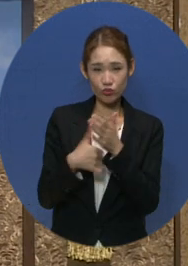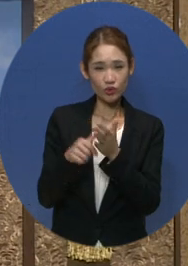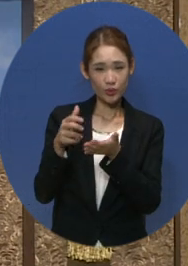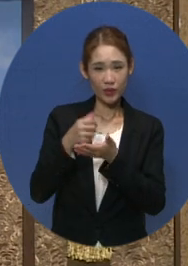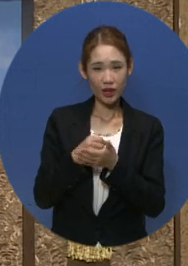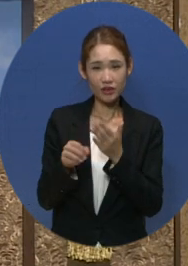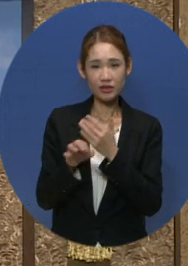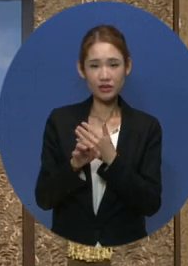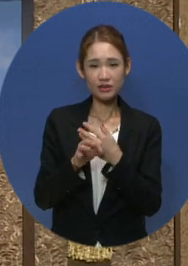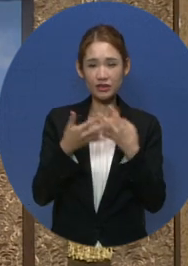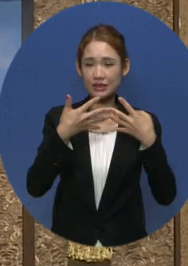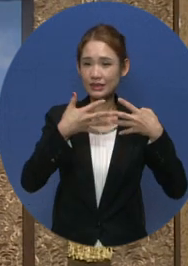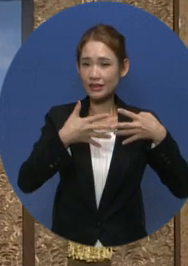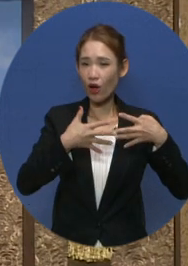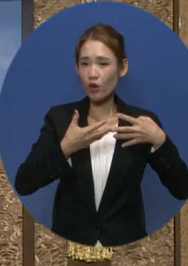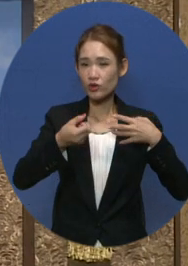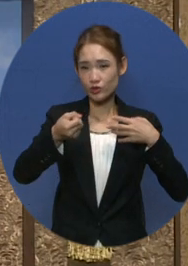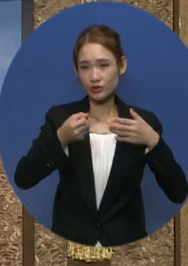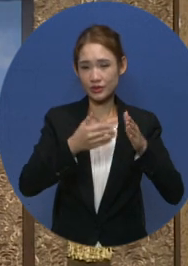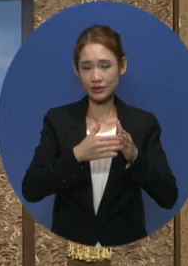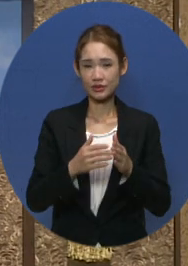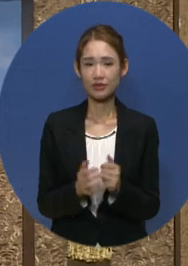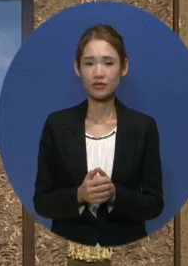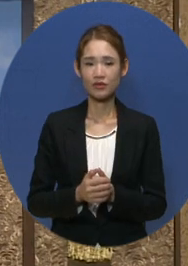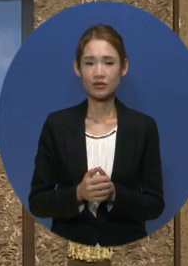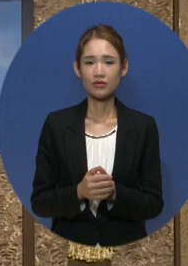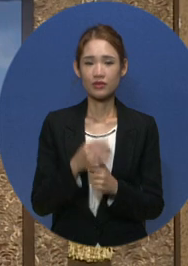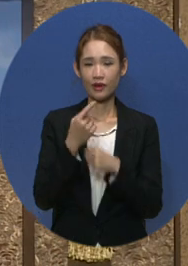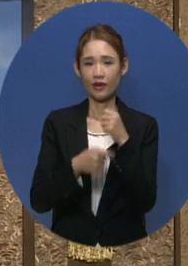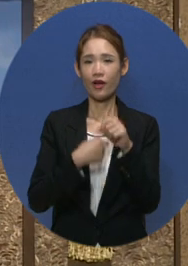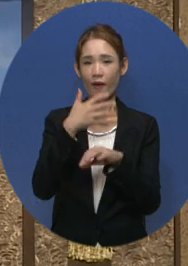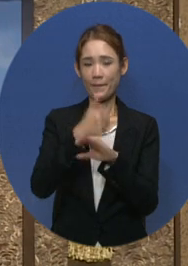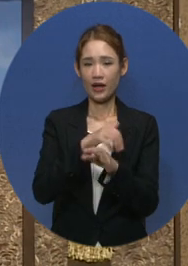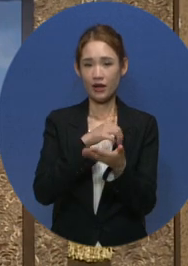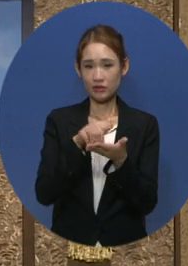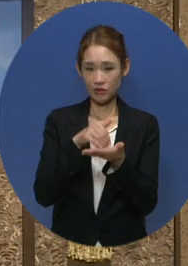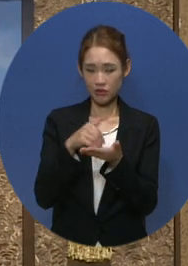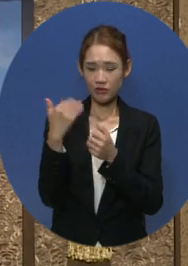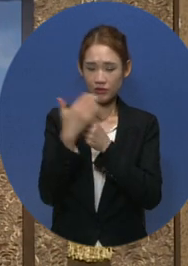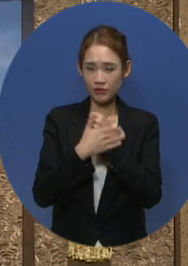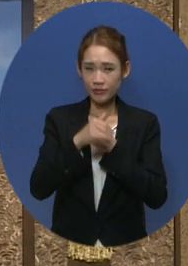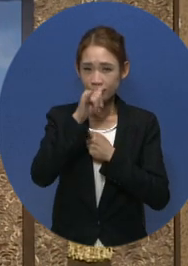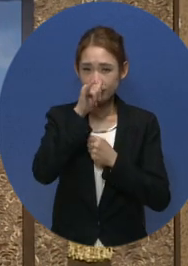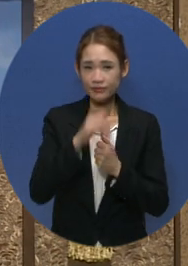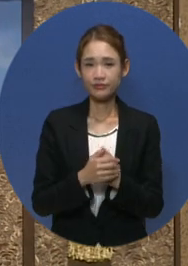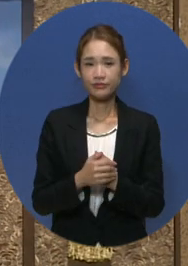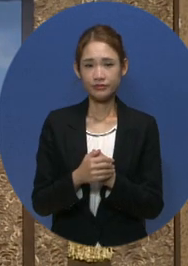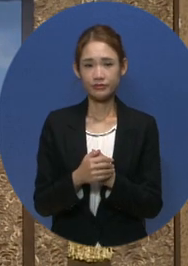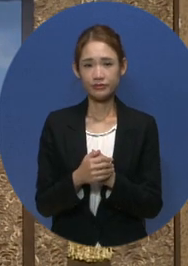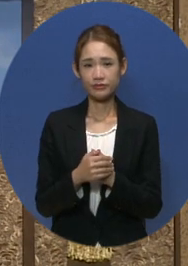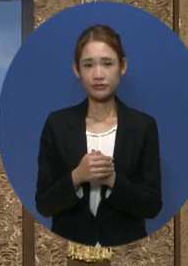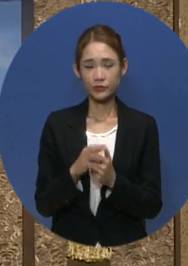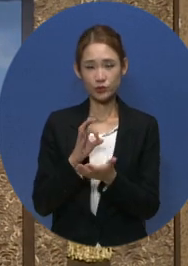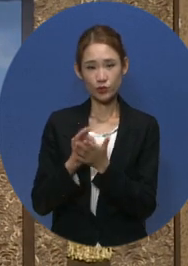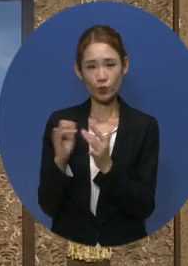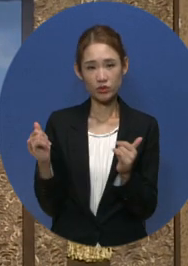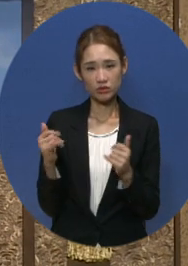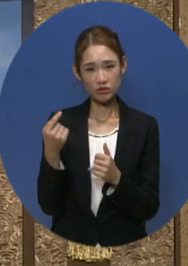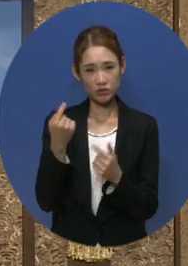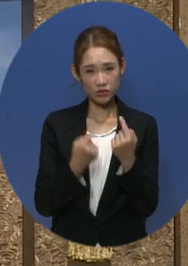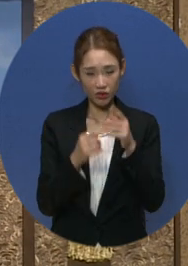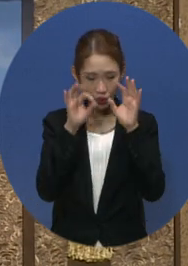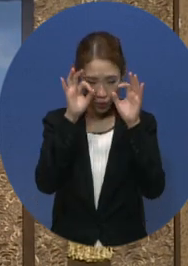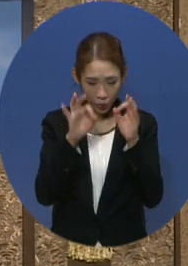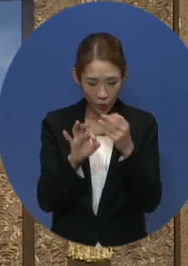받으면서 기부 영수증을 떼드려요. 그러면 또 연말 정산의 혜택도 보고. 그러니까요. 예. 근데 또 소비자는 와서